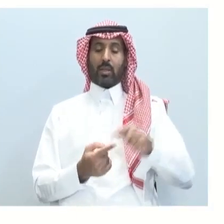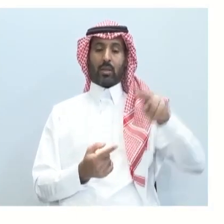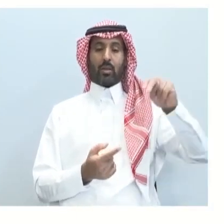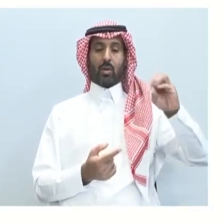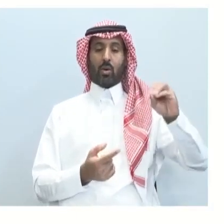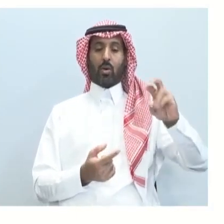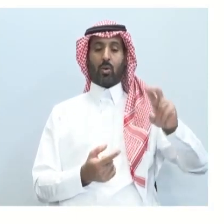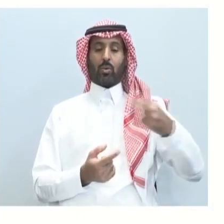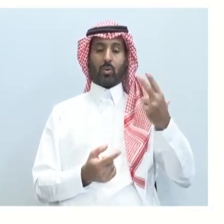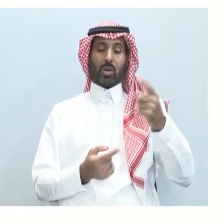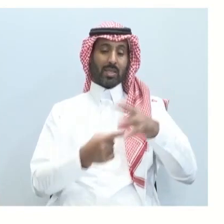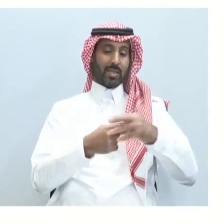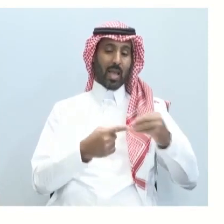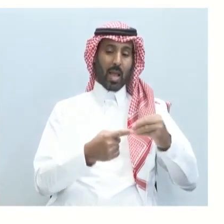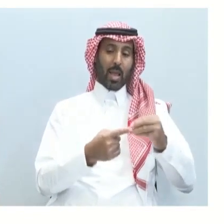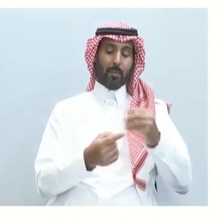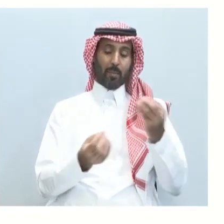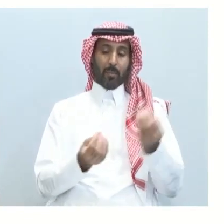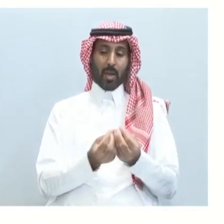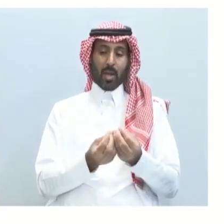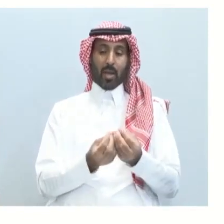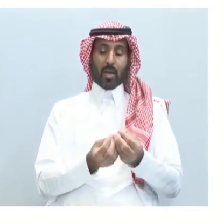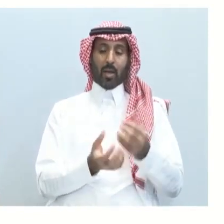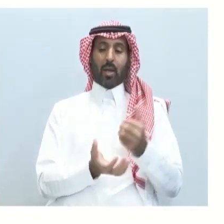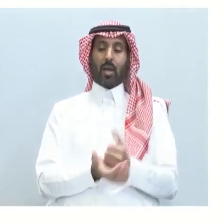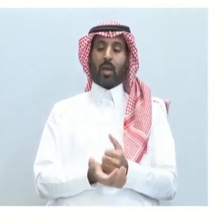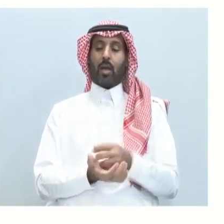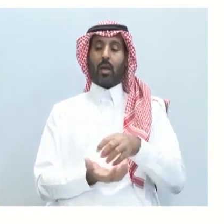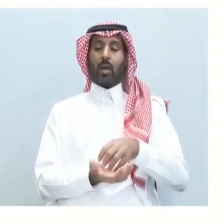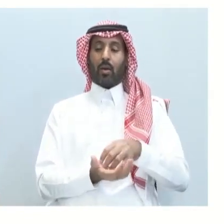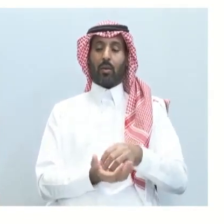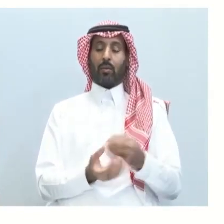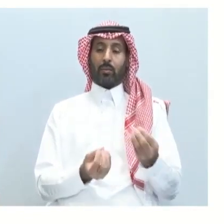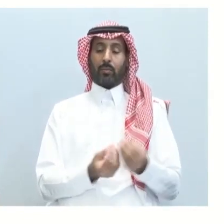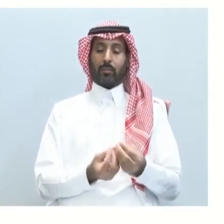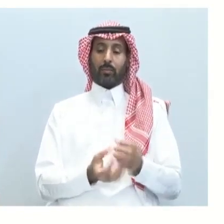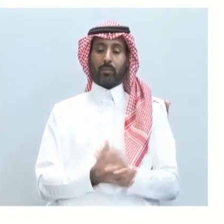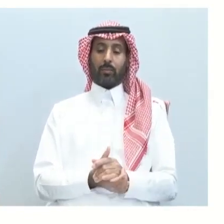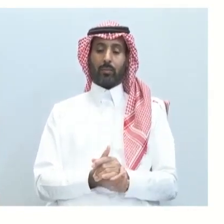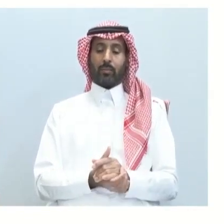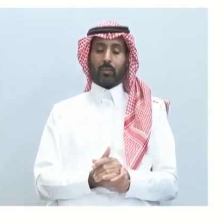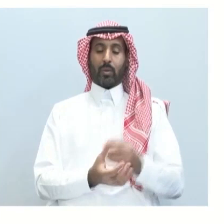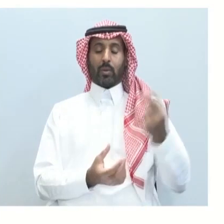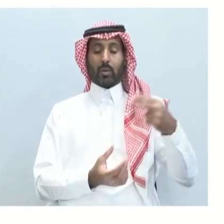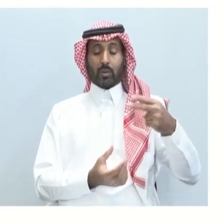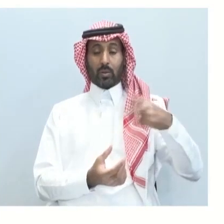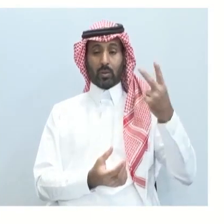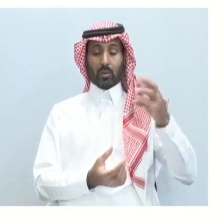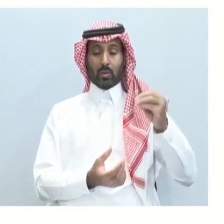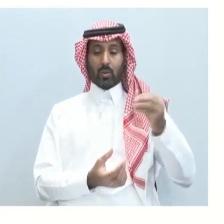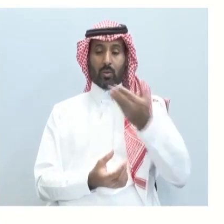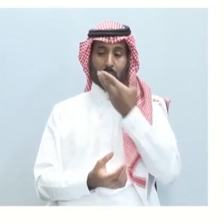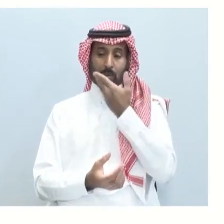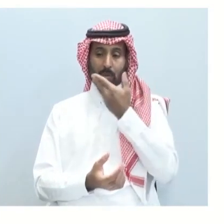ايش عباره عن قاعده مرافقه لانه كل حمض ينتج قاعده مرافقه ويعدل اللي هو ماده